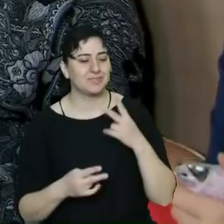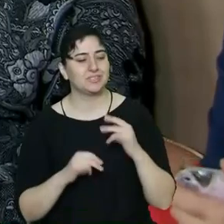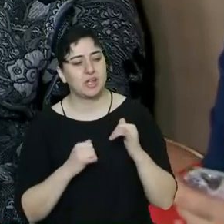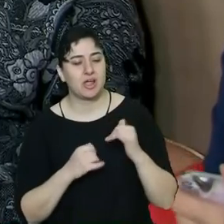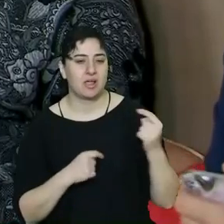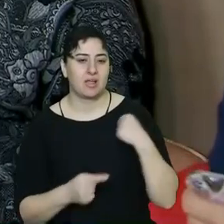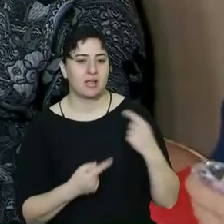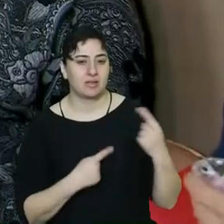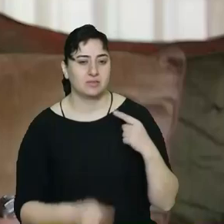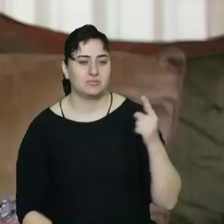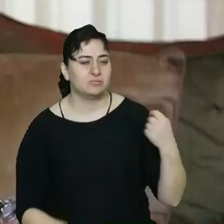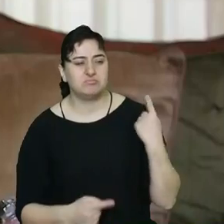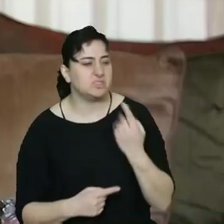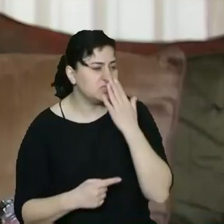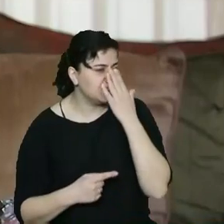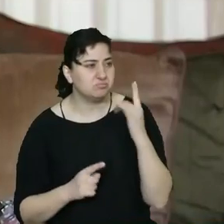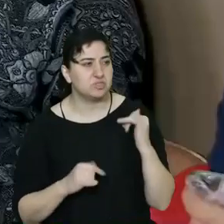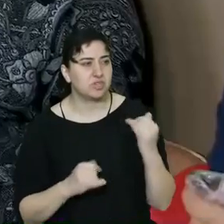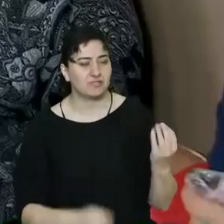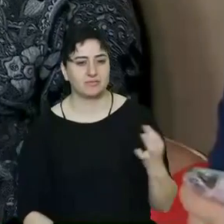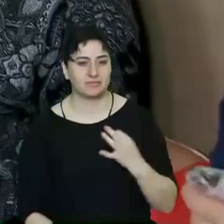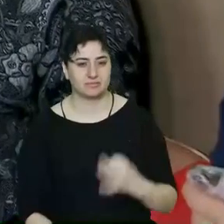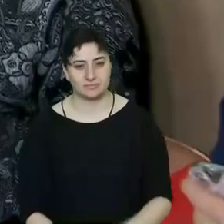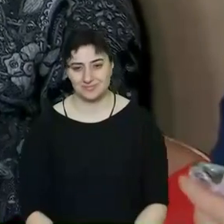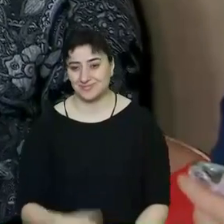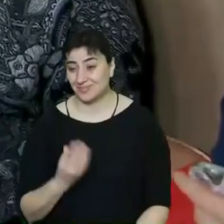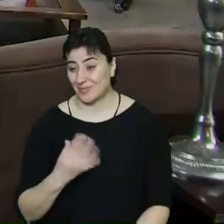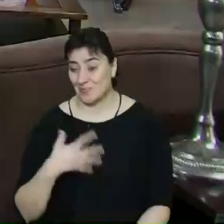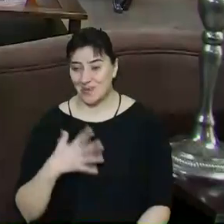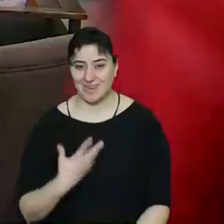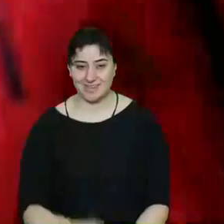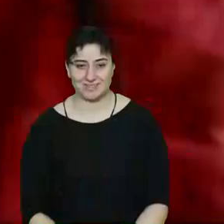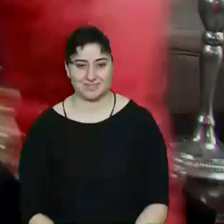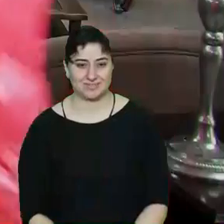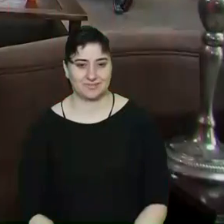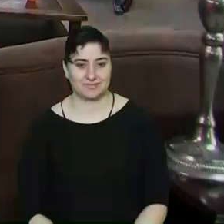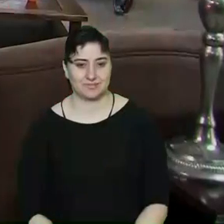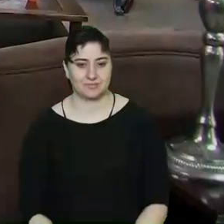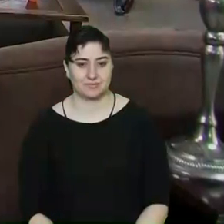takılırız. Kesin beni gıcık edecek bir şey gönderir. Ay çok merak ettim şimdi. Ben de.